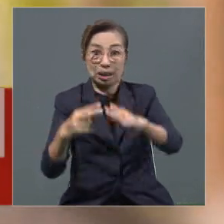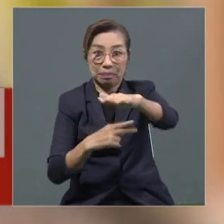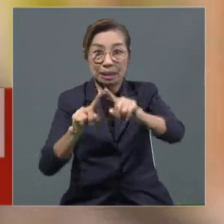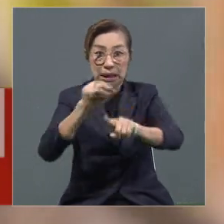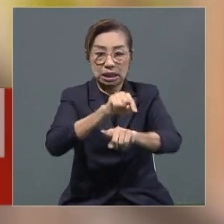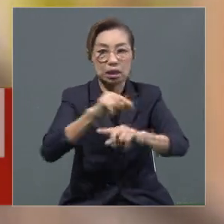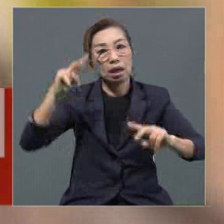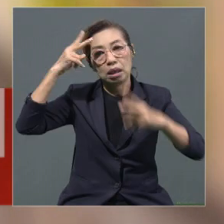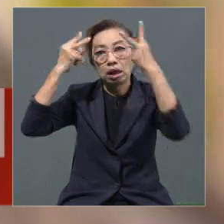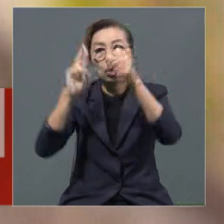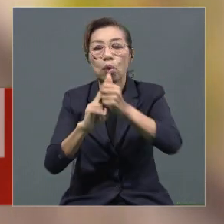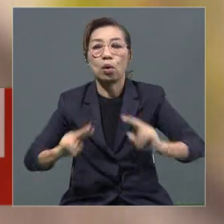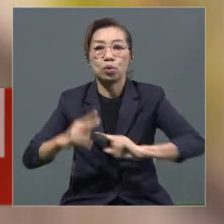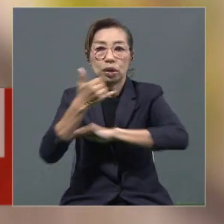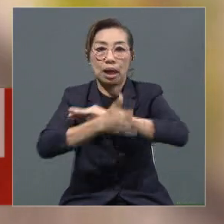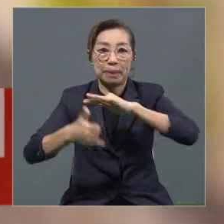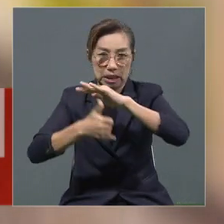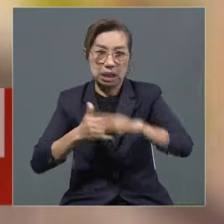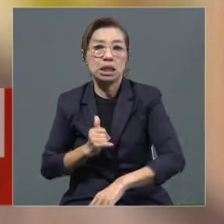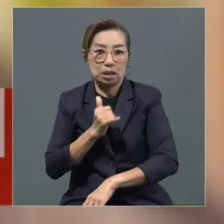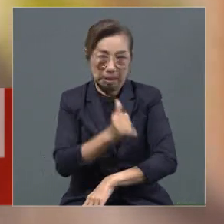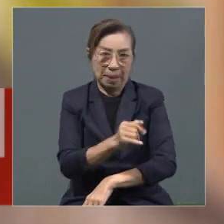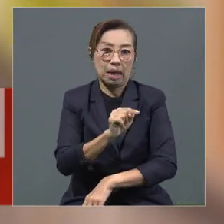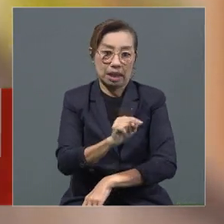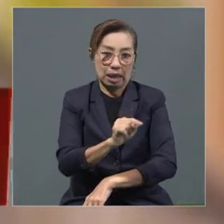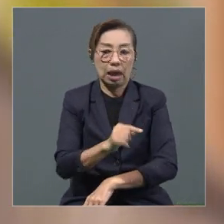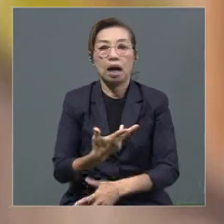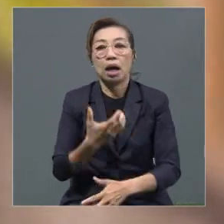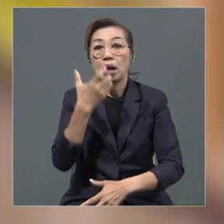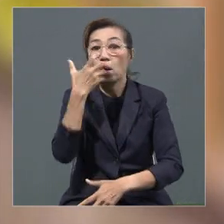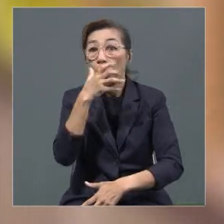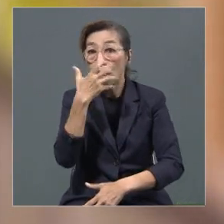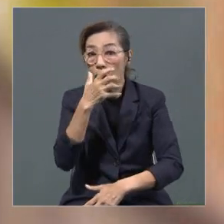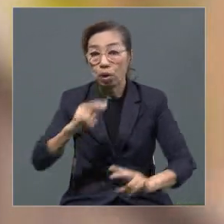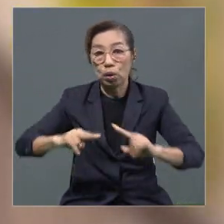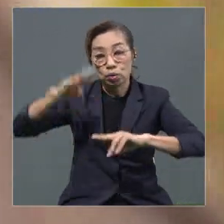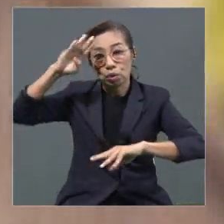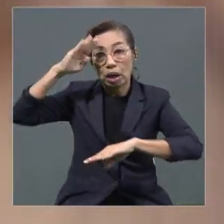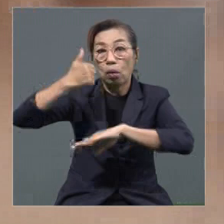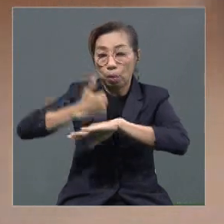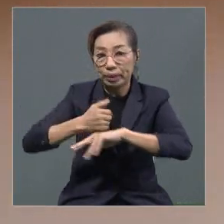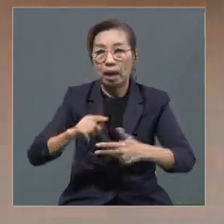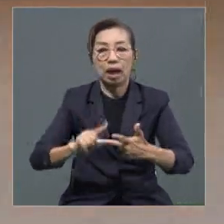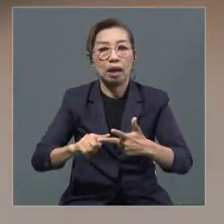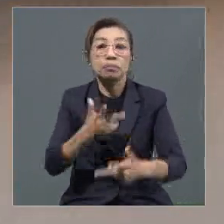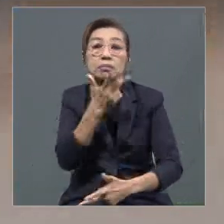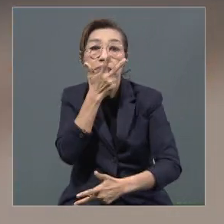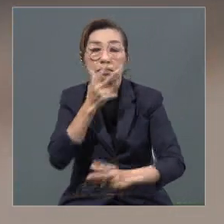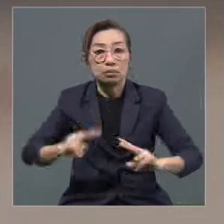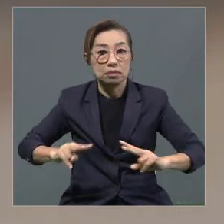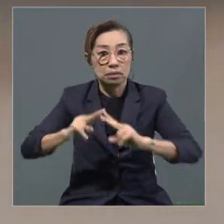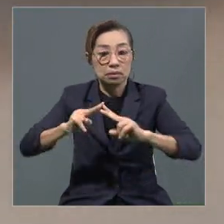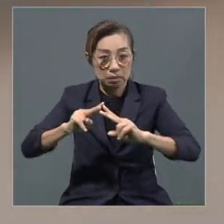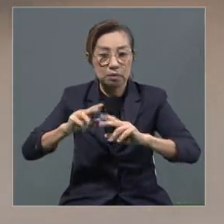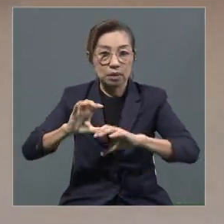รองนายกรัฐมนตรีและรัฐมนตรีว่าการกระทรวงการต่างประเทศคุณสุทินคลังแสงรัฐมนตรีว่าการกระทรวงกลาโหมคุณอนุทินชาญวีรกูลร